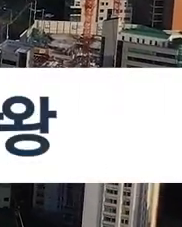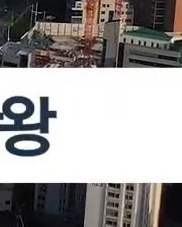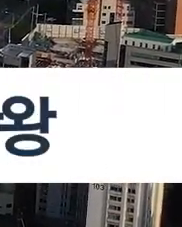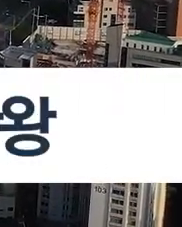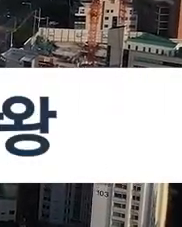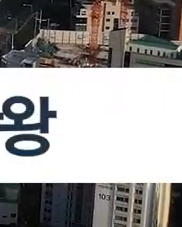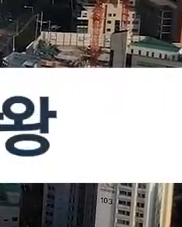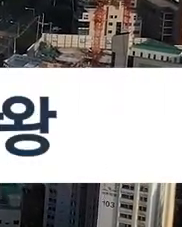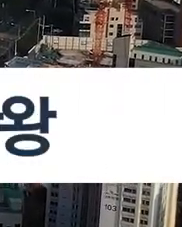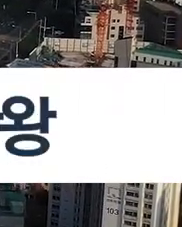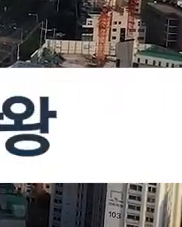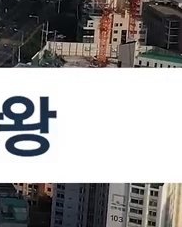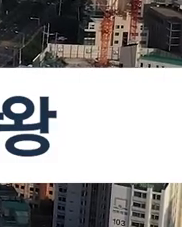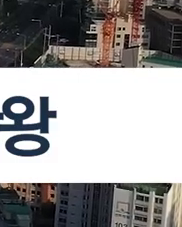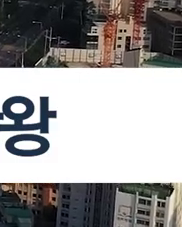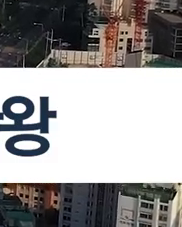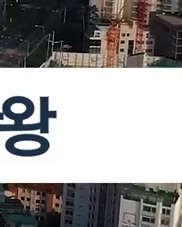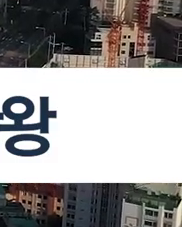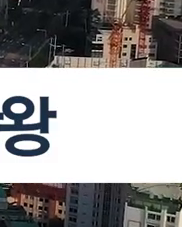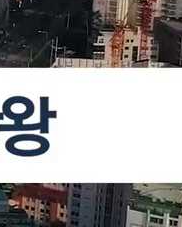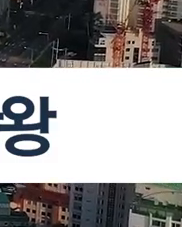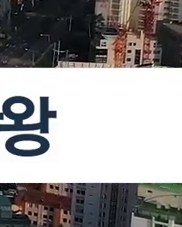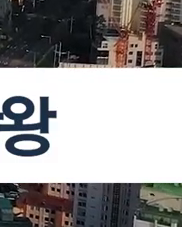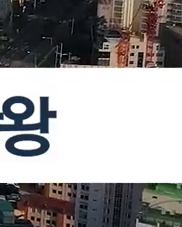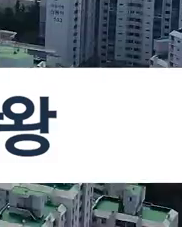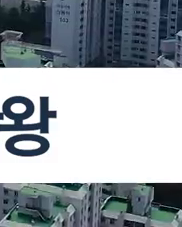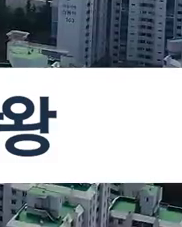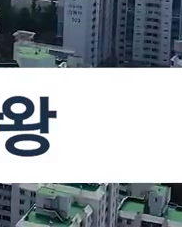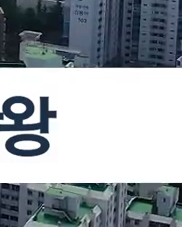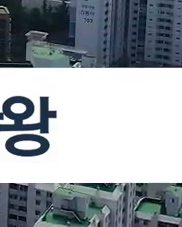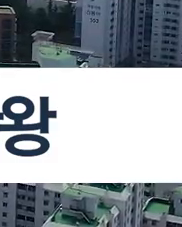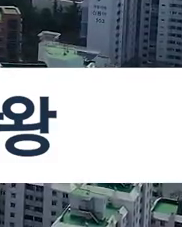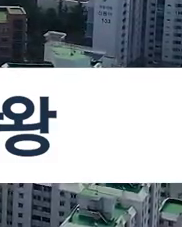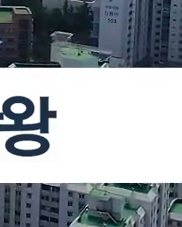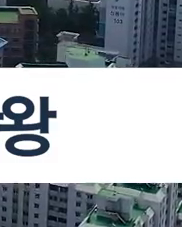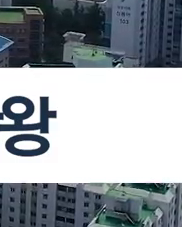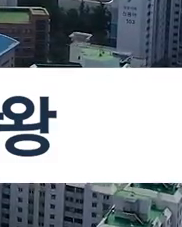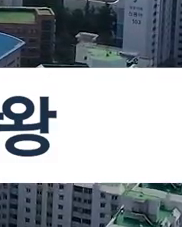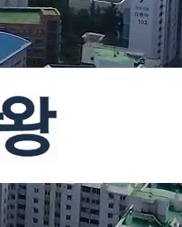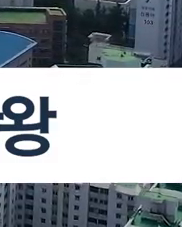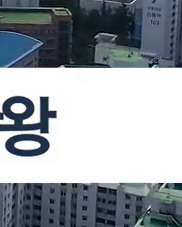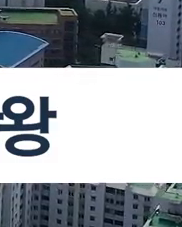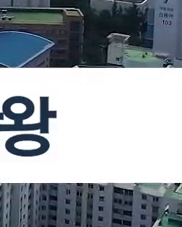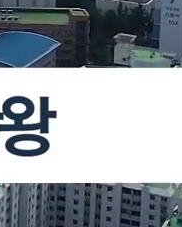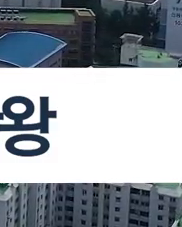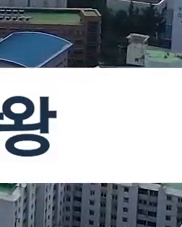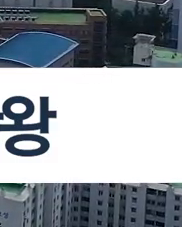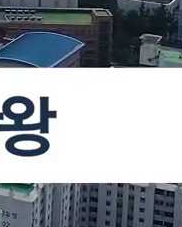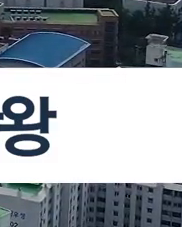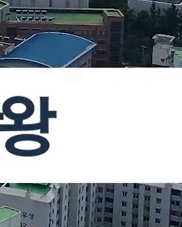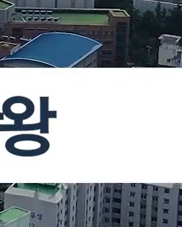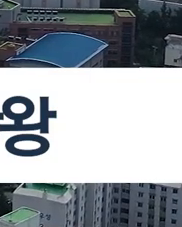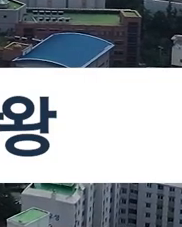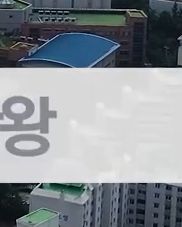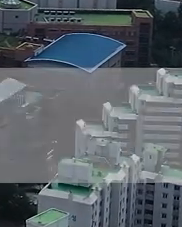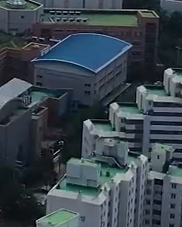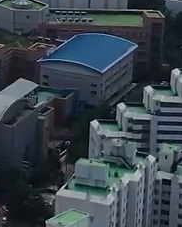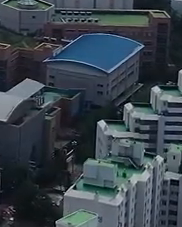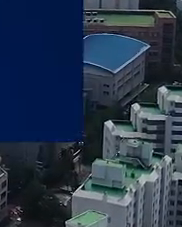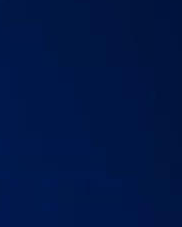강서구가 보건복지부가 주관한 2022년 지역복지사업평가 2개 분야에서 우수상을 수상하며 2관왕을